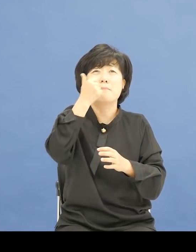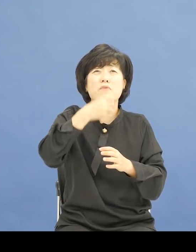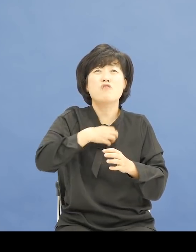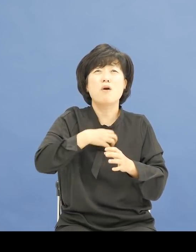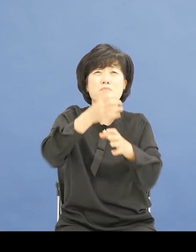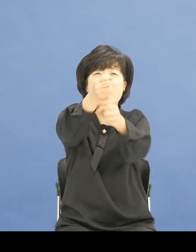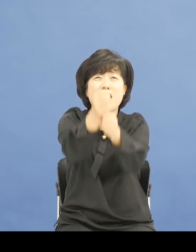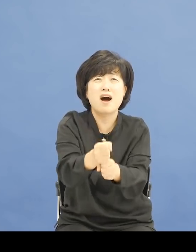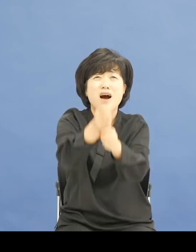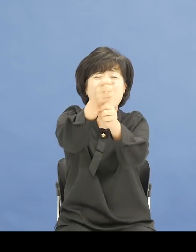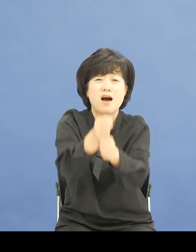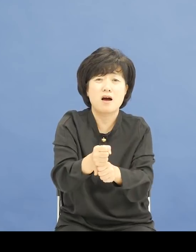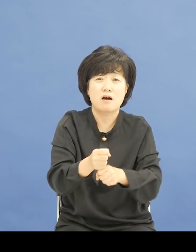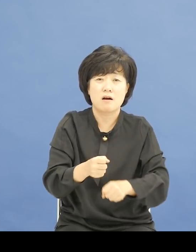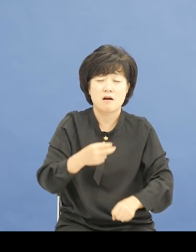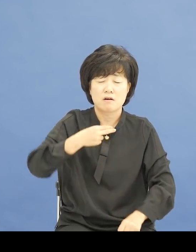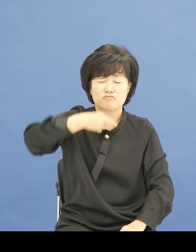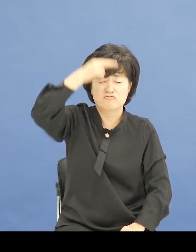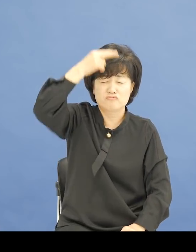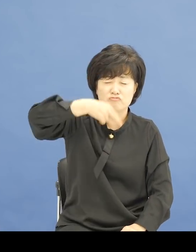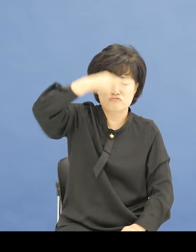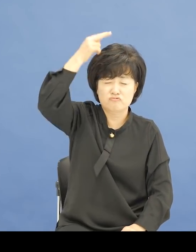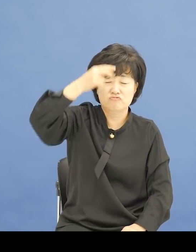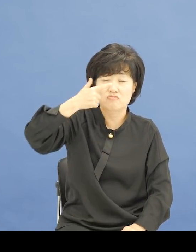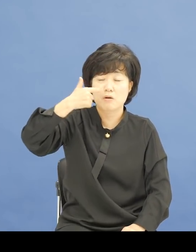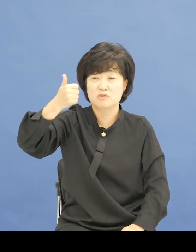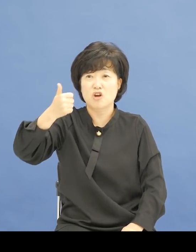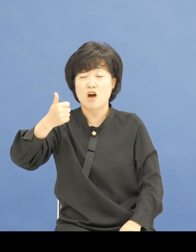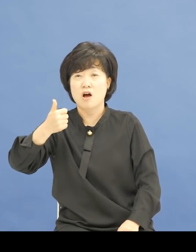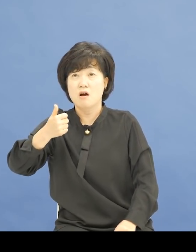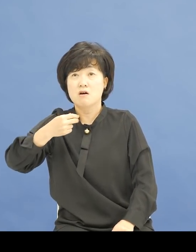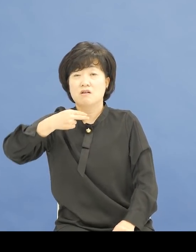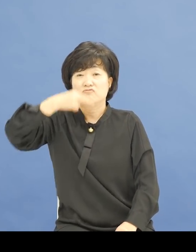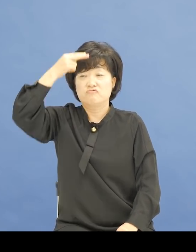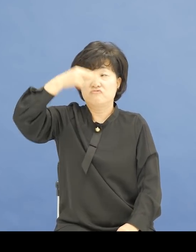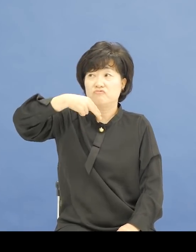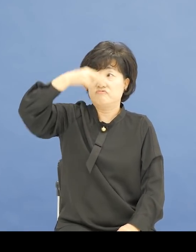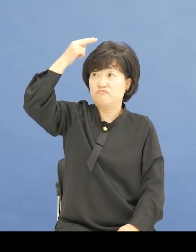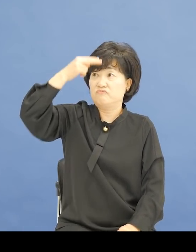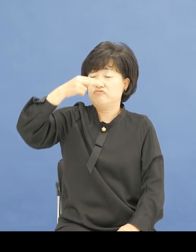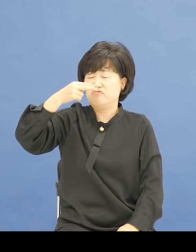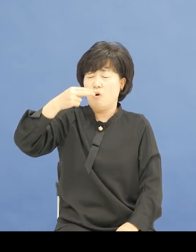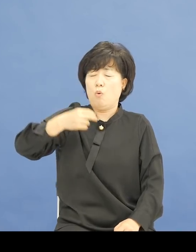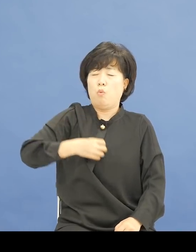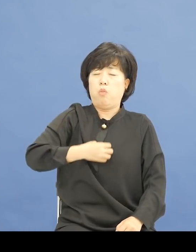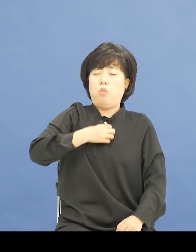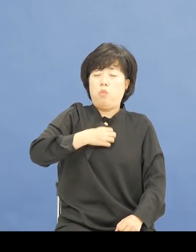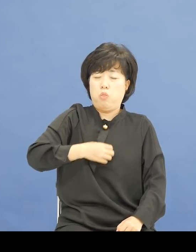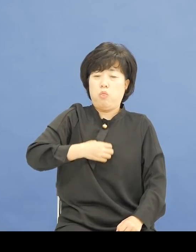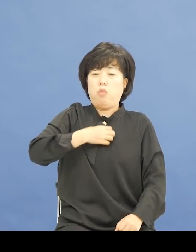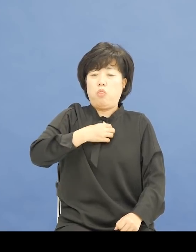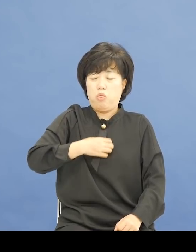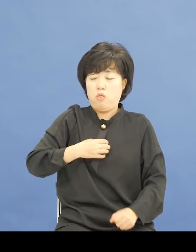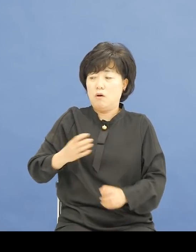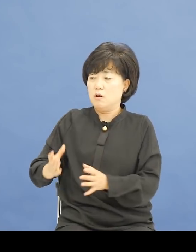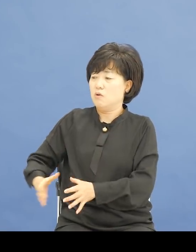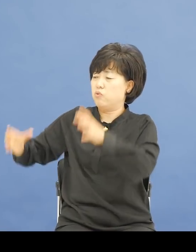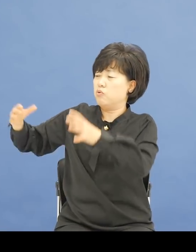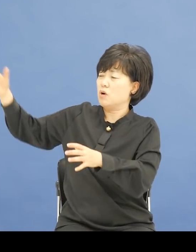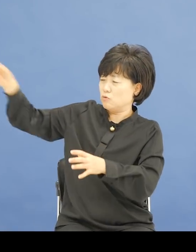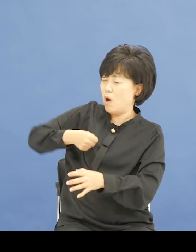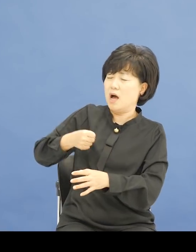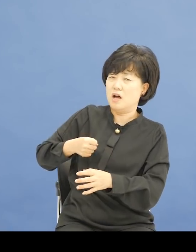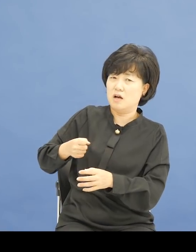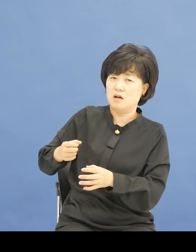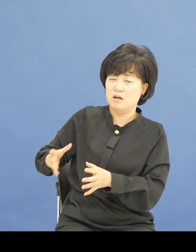위험하다고. 어. 근데 만취하신 상태에서 막 왔다 갔다 하니까 좀 울렁거리셨나 봐요. 네. 울렁거리셔서 이제 양동이